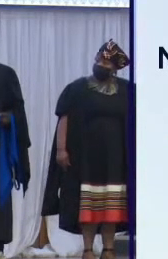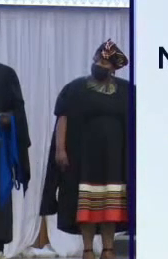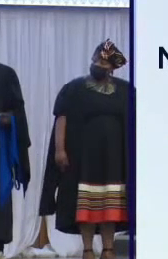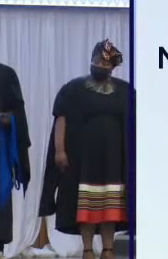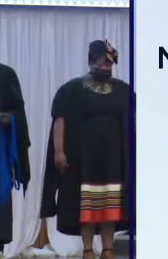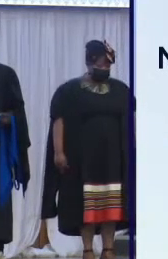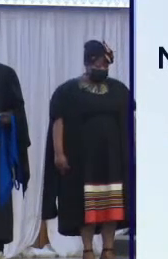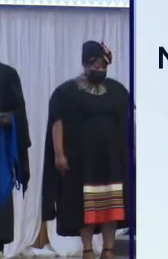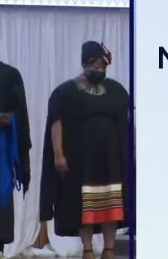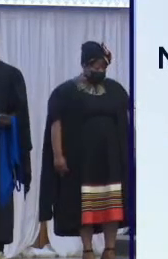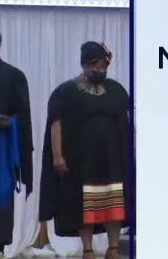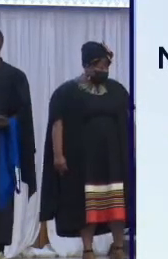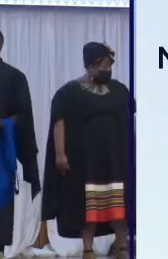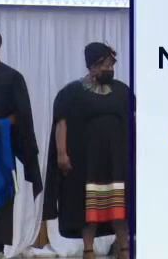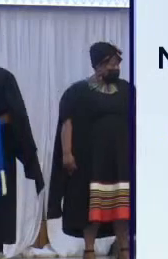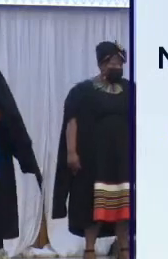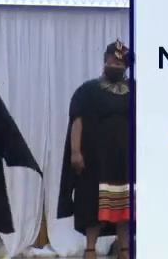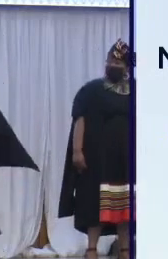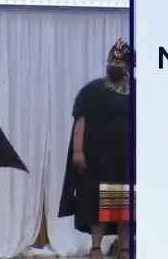Sizwe Mthembu.